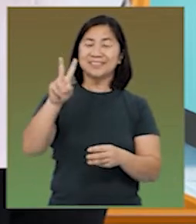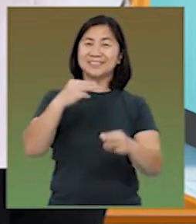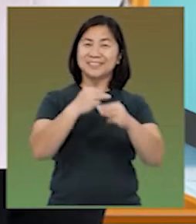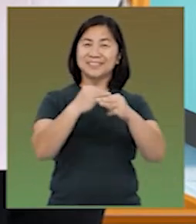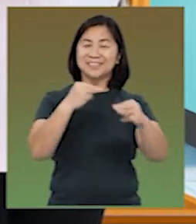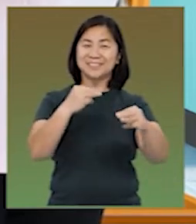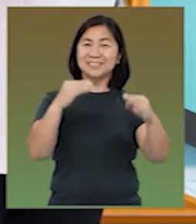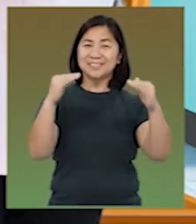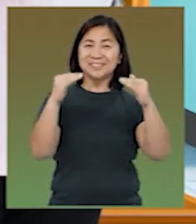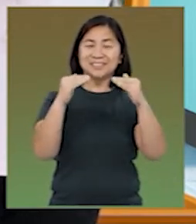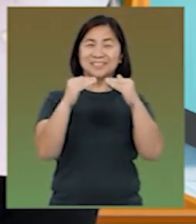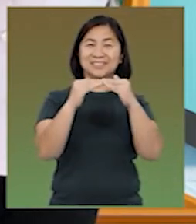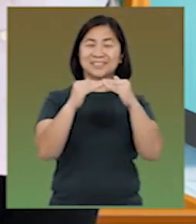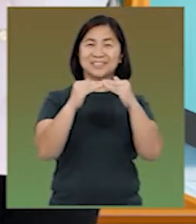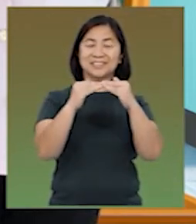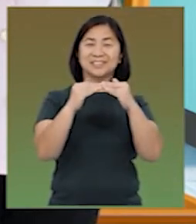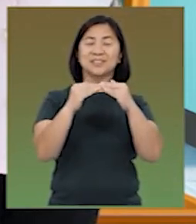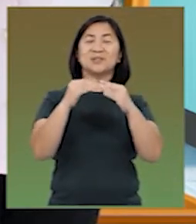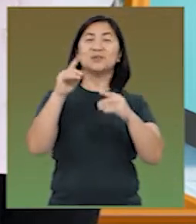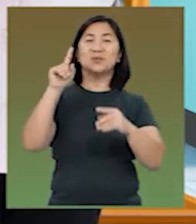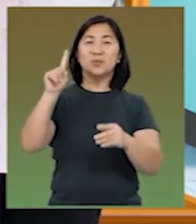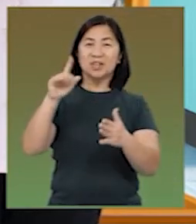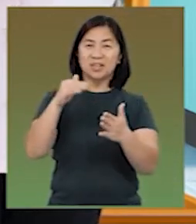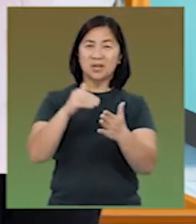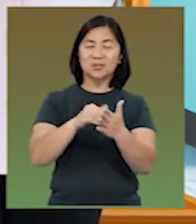12 meters is equal to